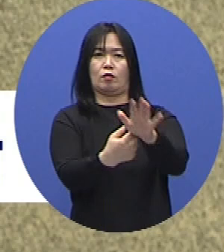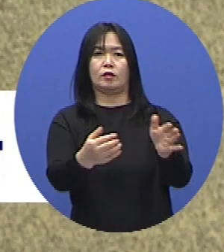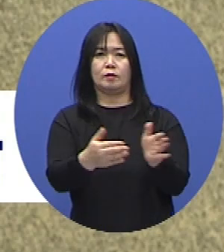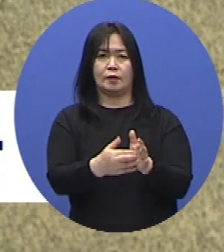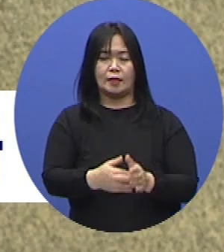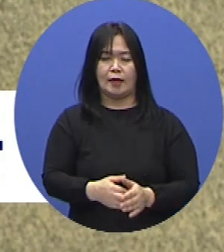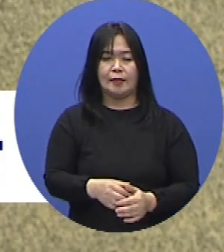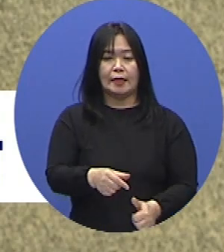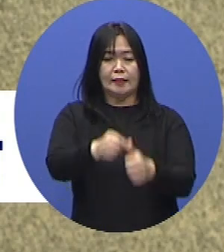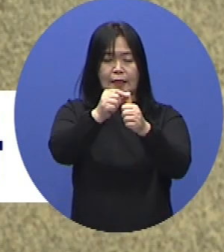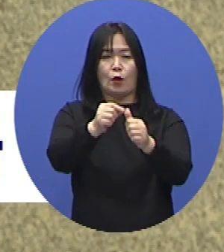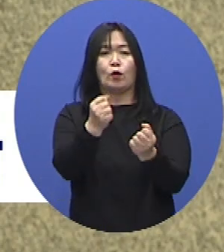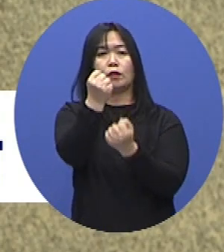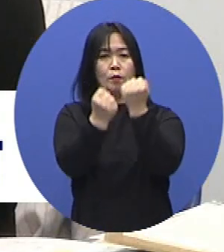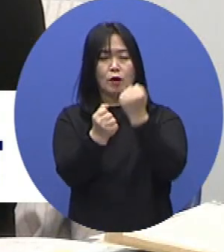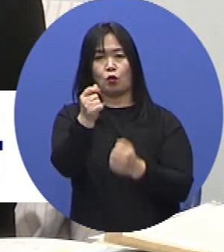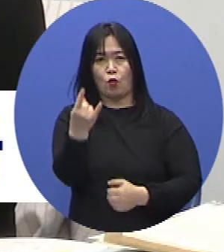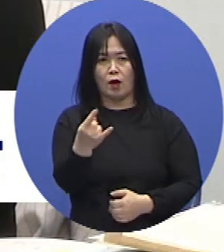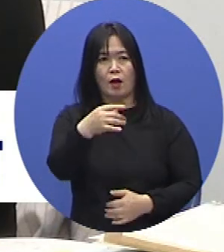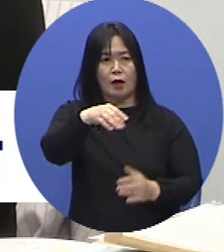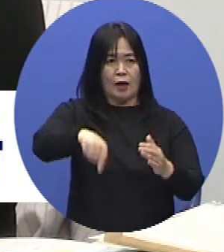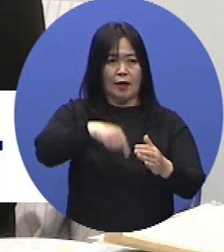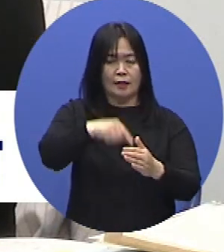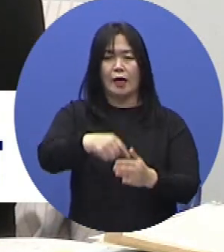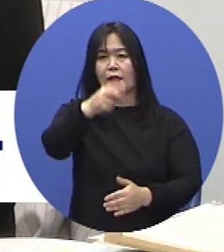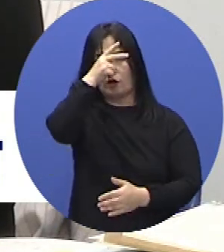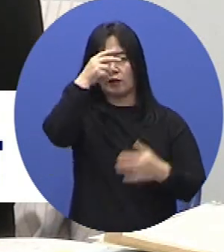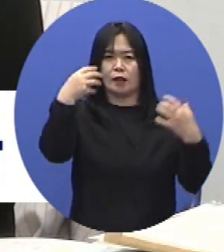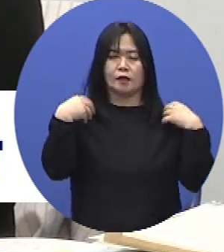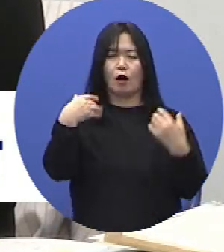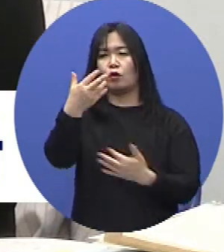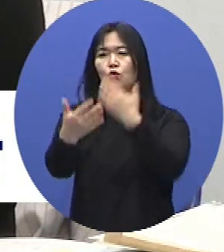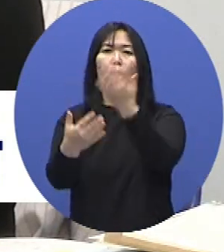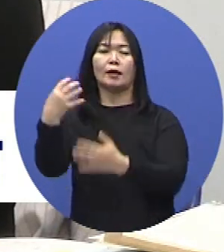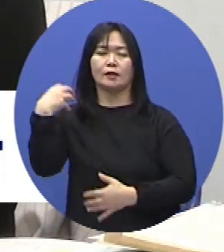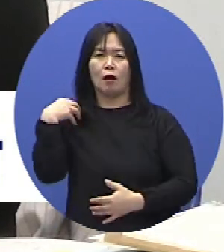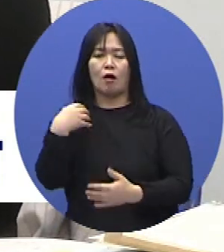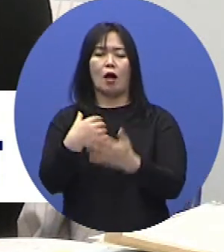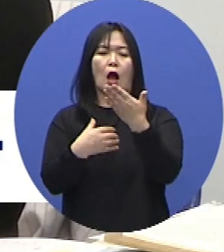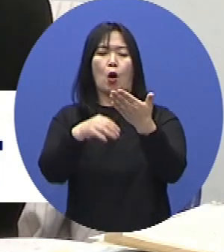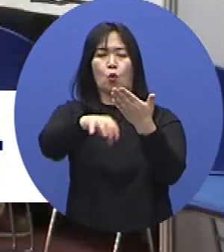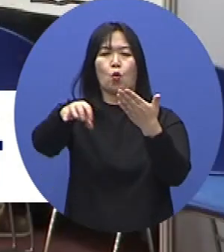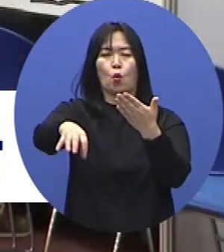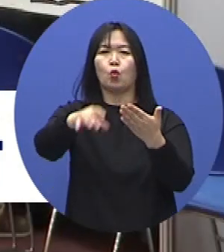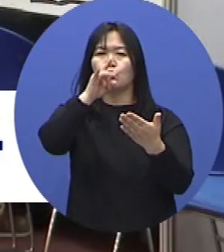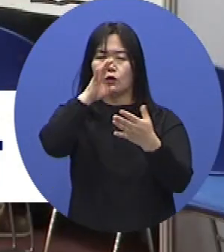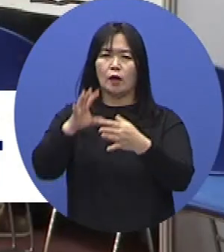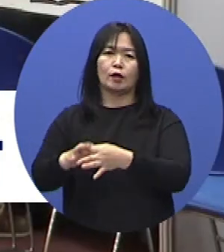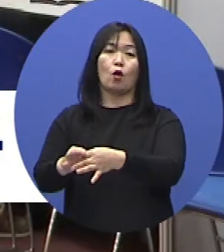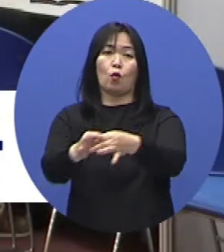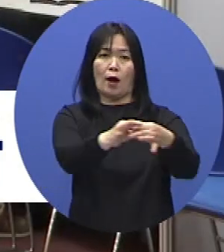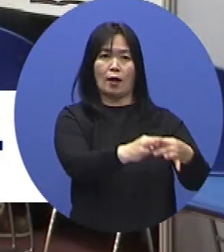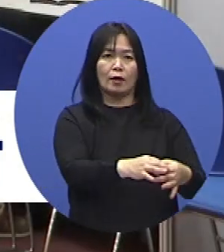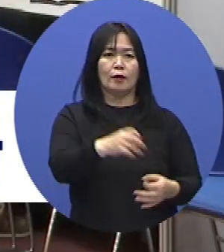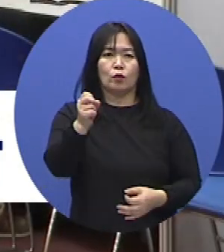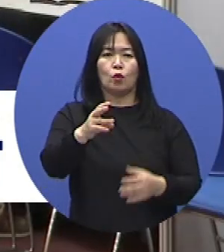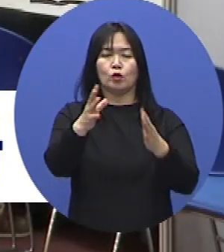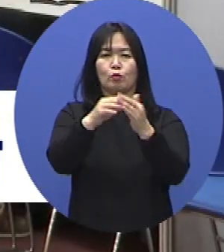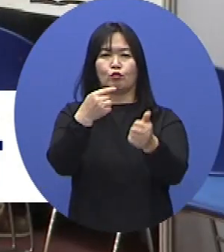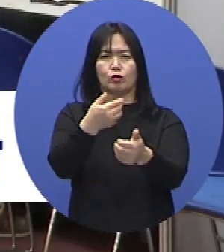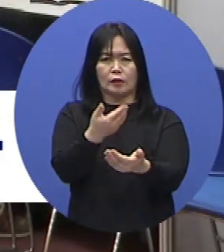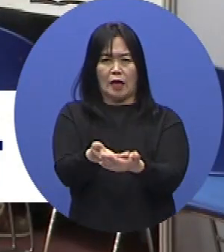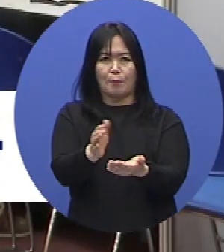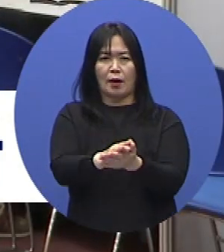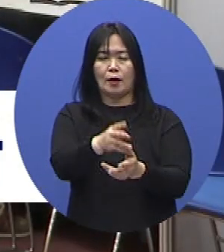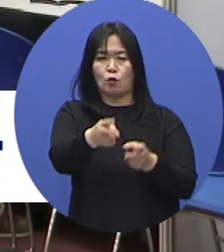오늘 채용설명회에는 우정사업본부, 경찰청, 소방청 등 9곳의 중앙행정기관과